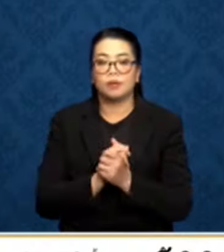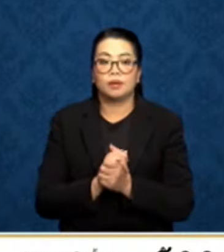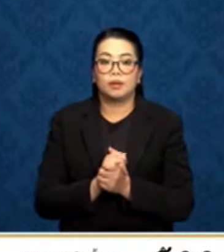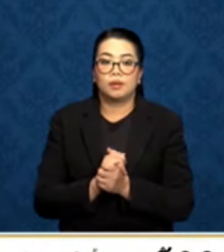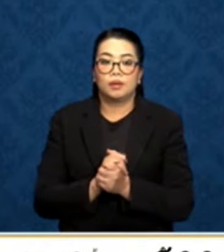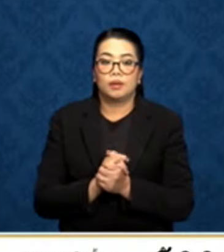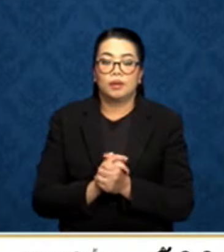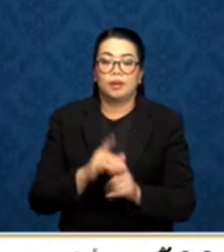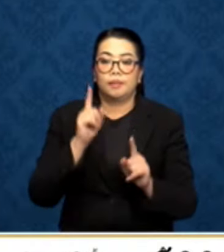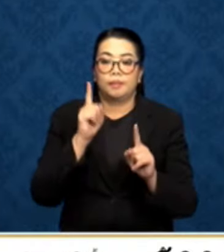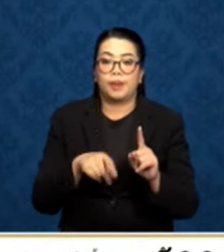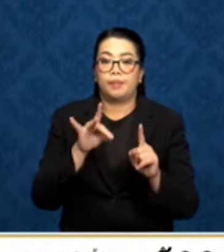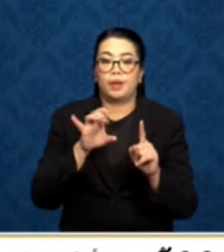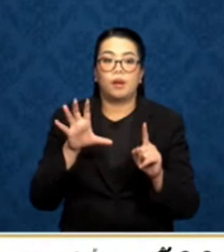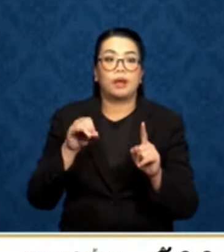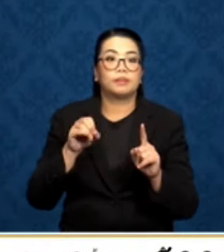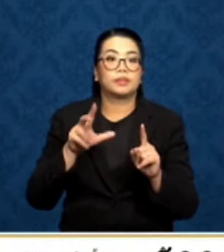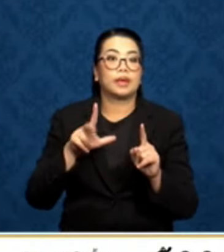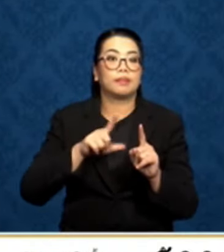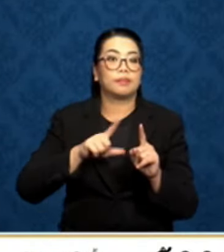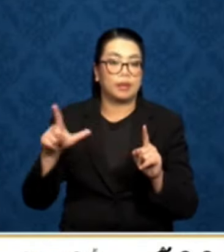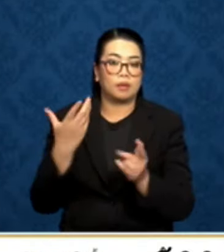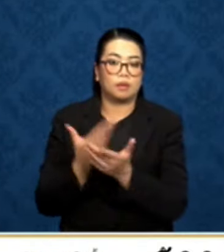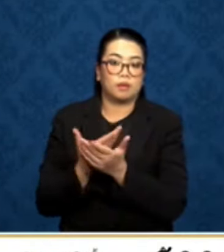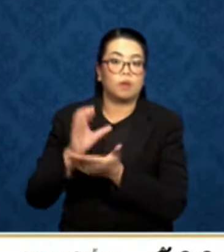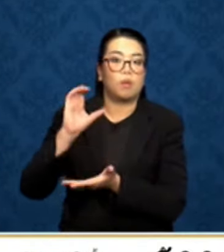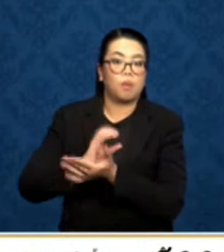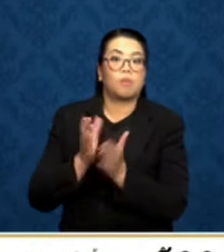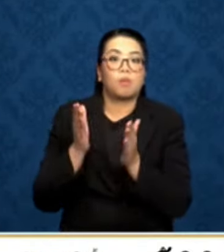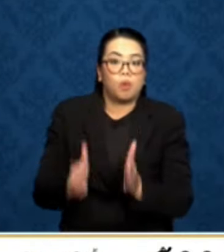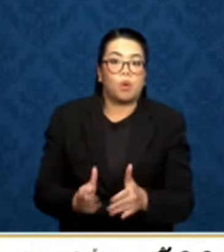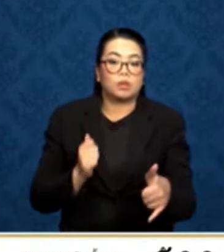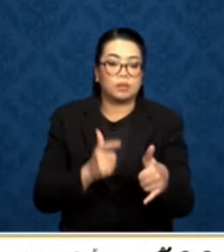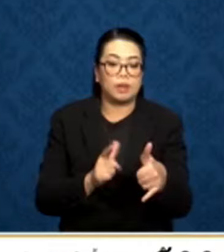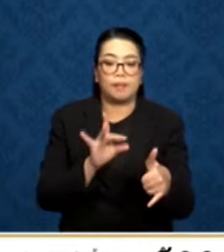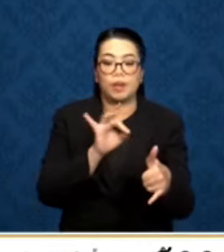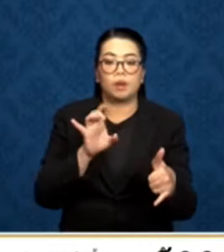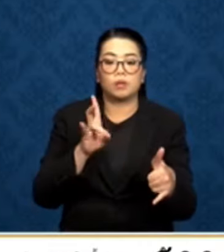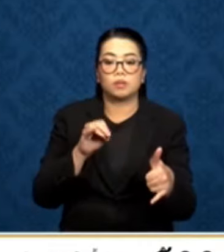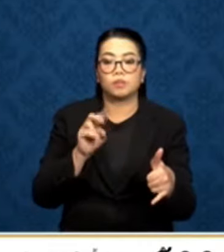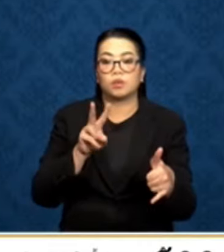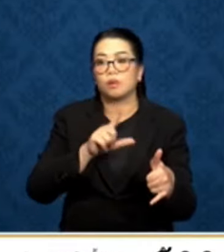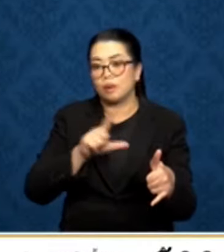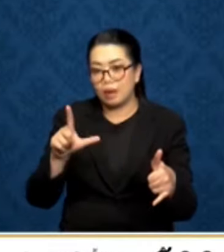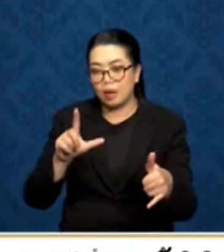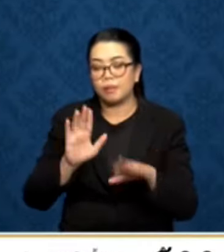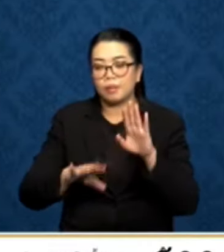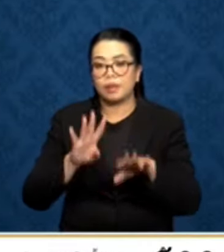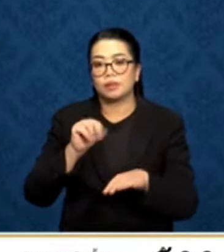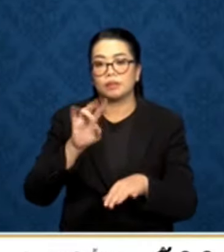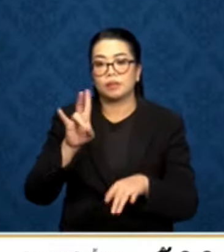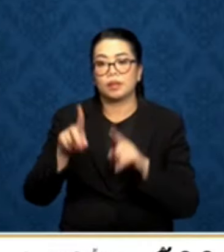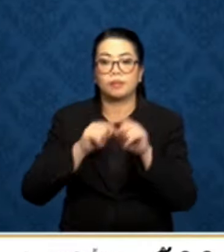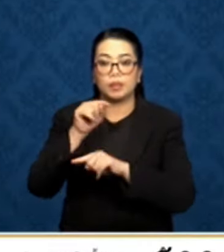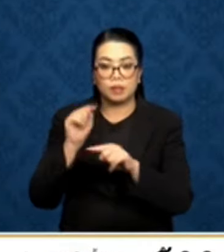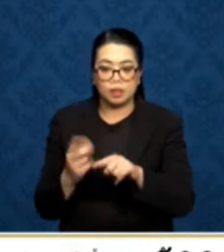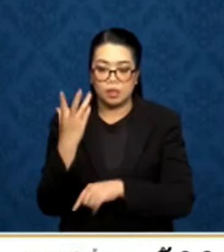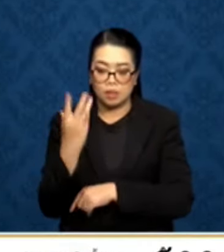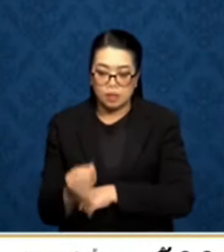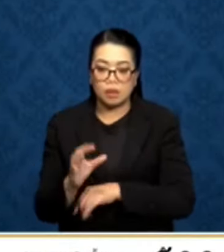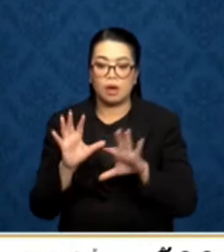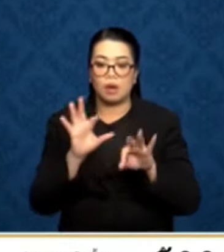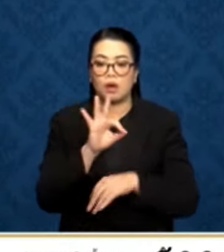ใน 1,5ล้านนั้นเป็นงบบุคลากรอยู่ 872ล้านนะครับหรือประมาณ 47%และที่เหลืออีก